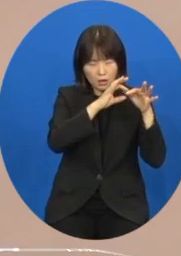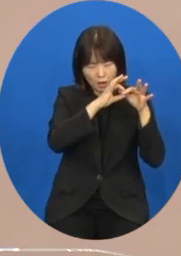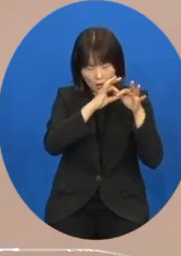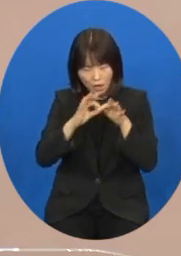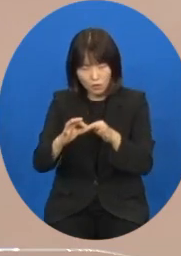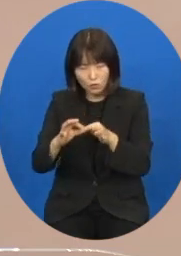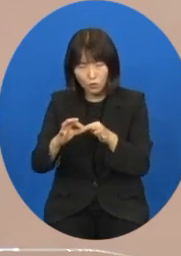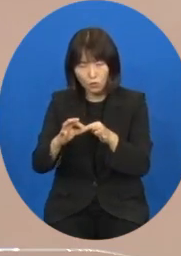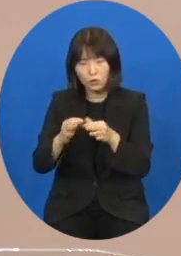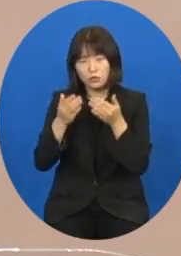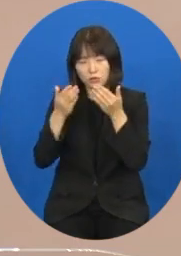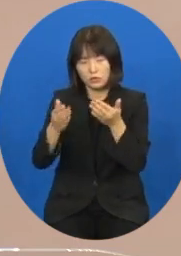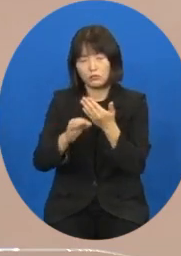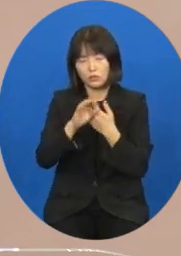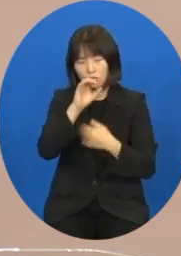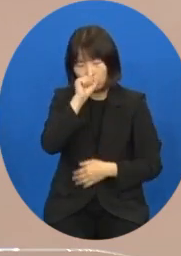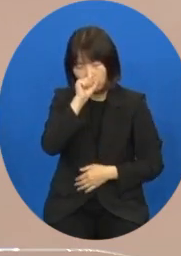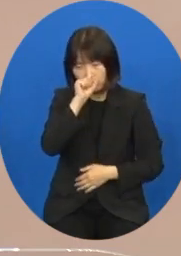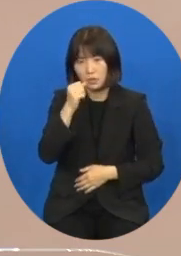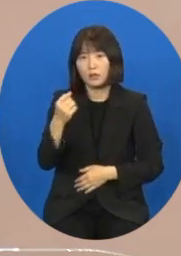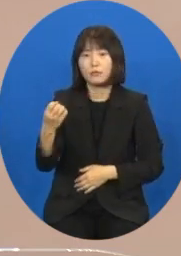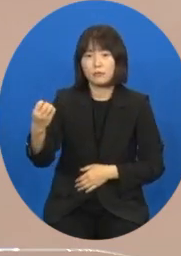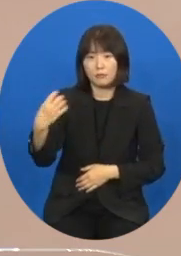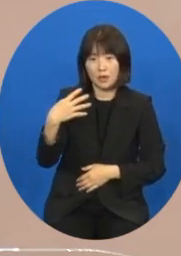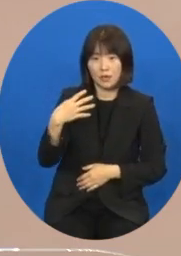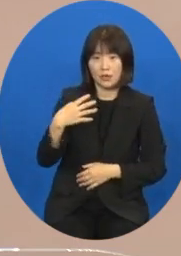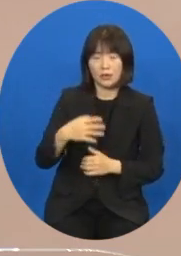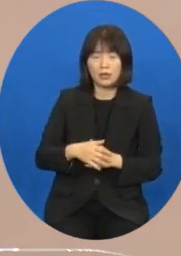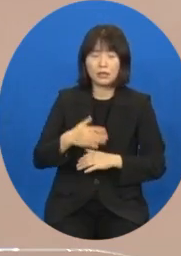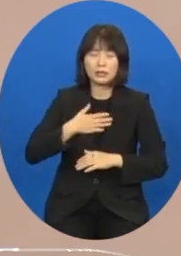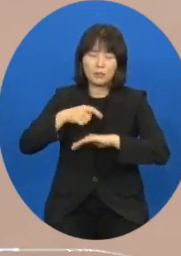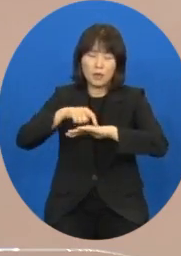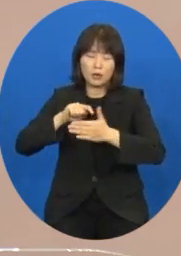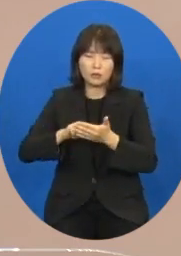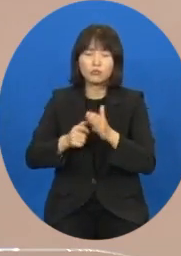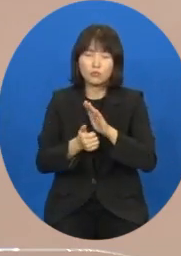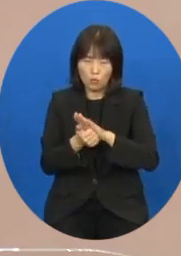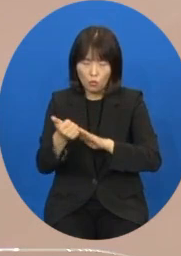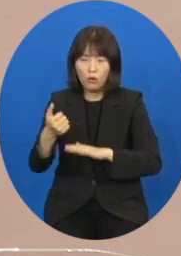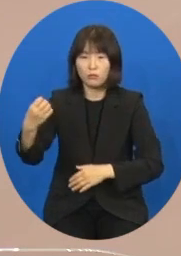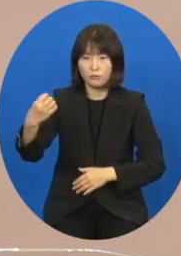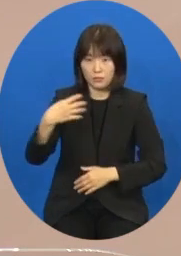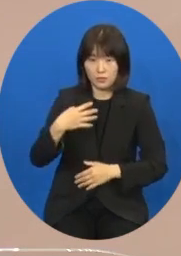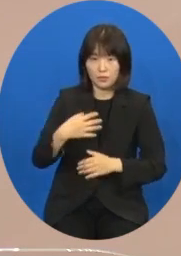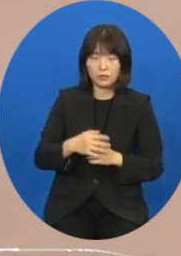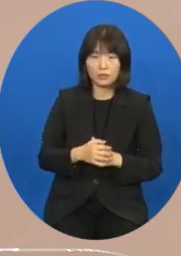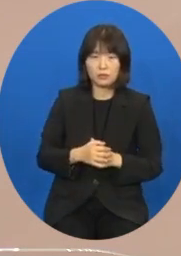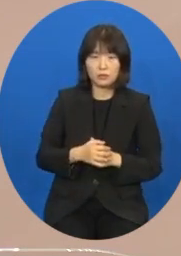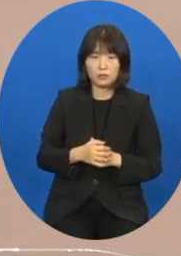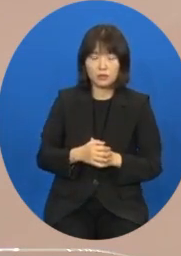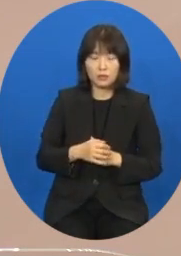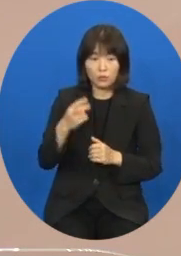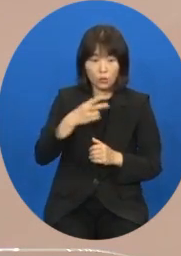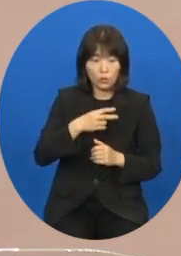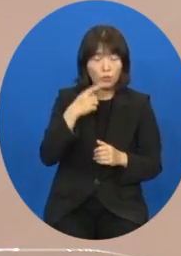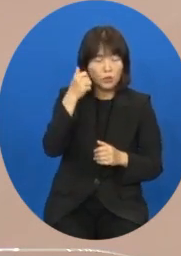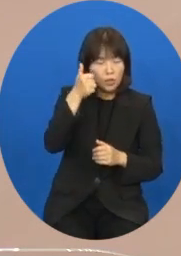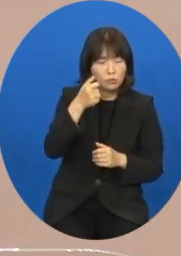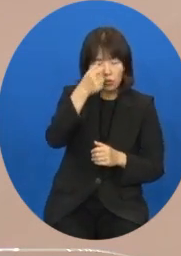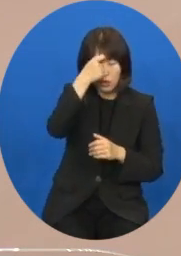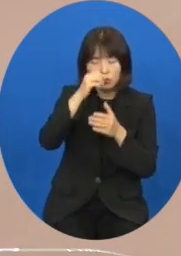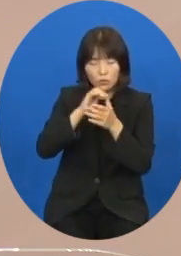있었으면 좋겠습니다. 그게 지금 제 마음의 소원입니다. 그리고 목사님도 그렇게 기도해 주세요. 그러는